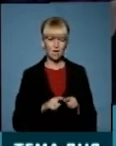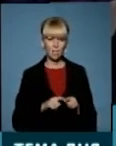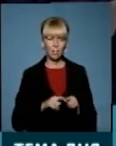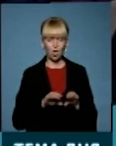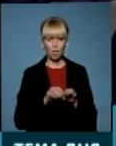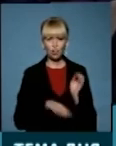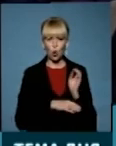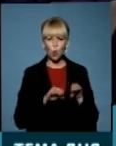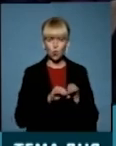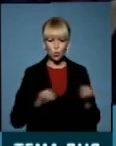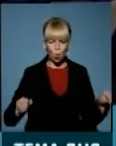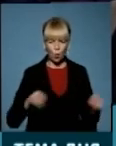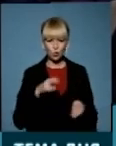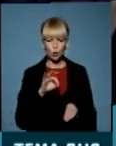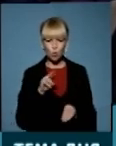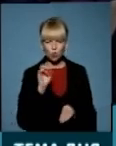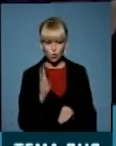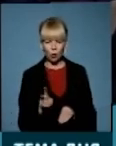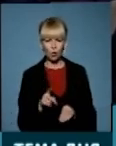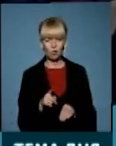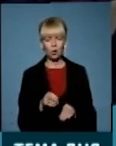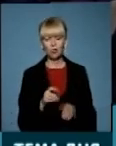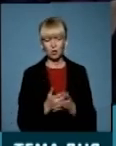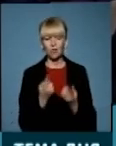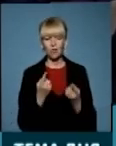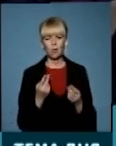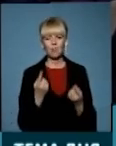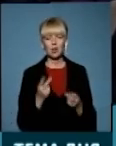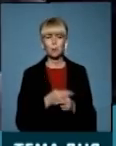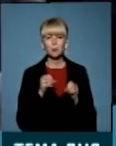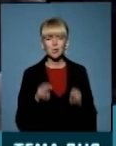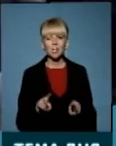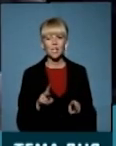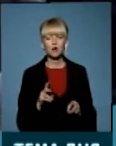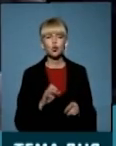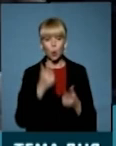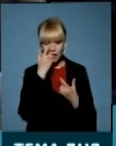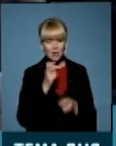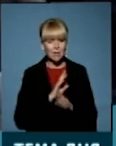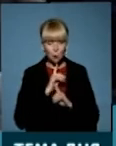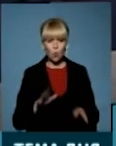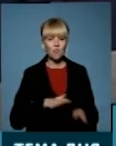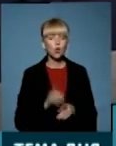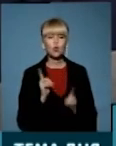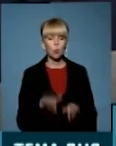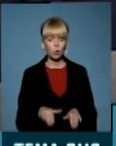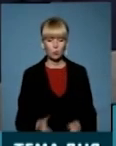дощок дерев'яних, то вони також несуть велику небезпеку. Якщо приписи не будуть виконуватися, що